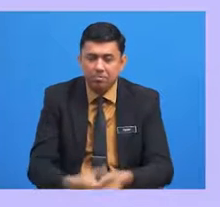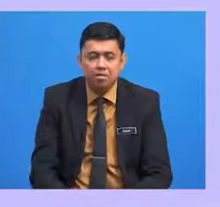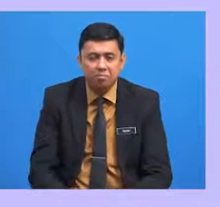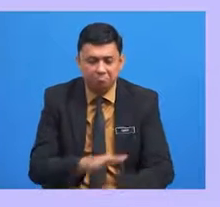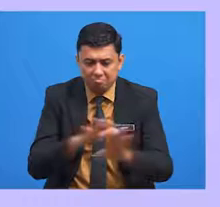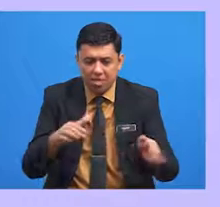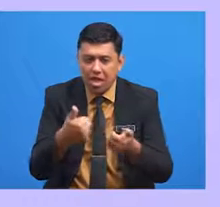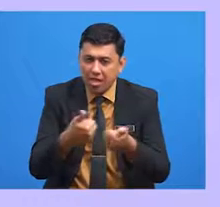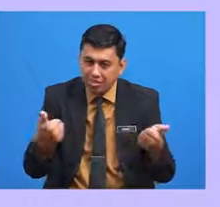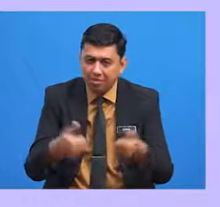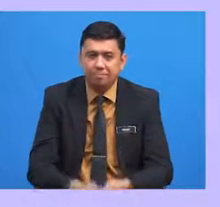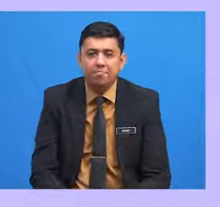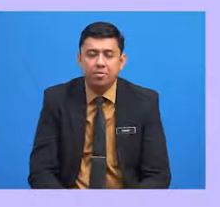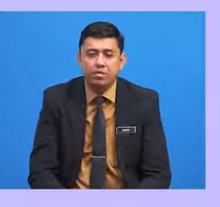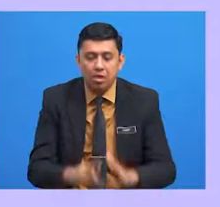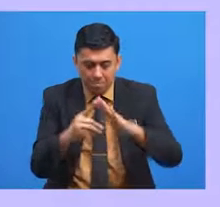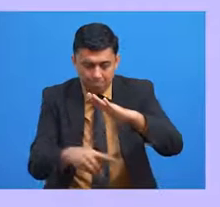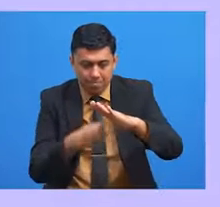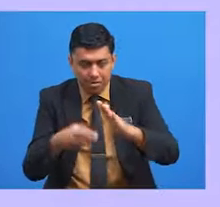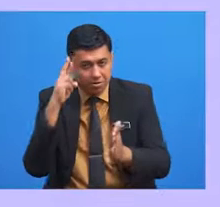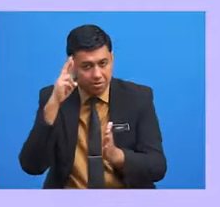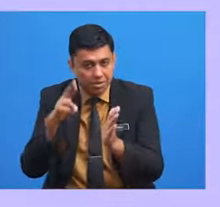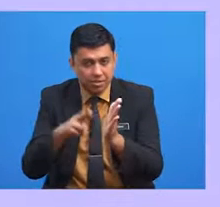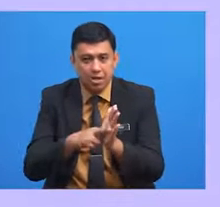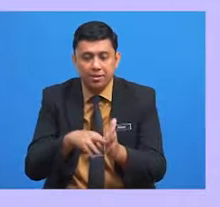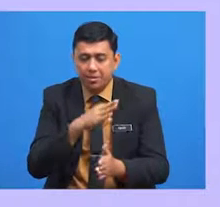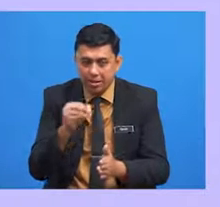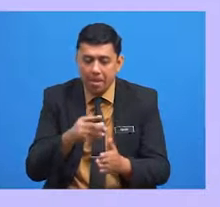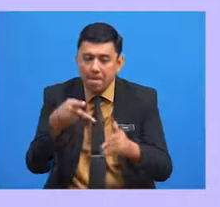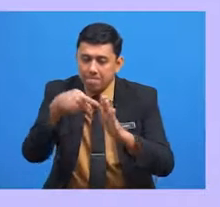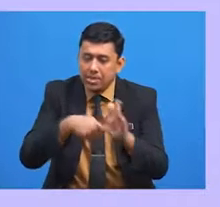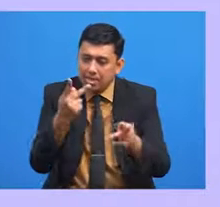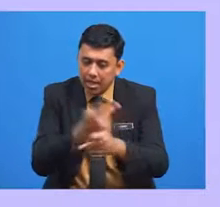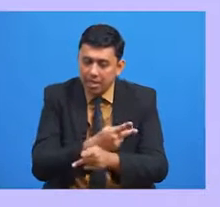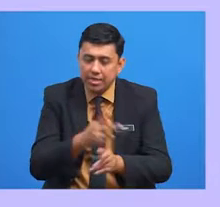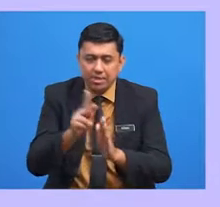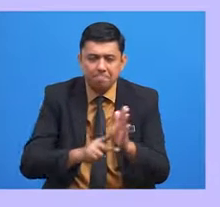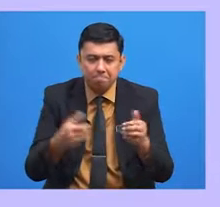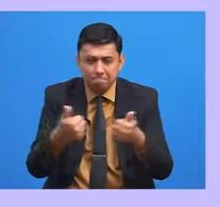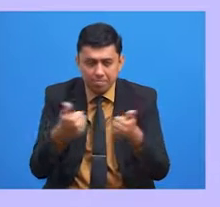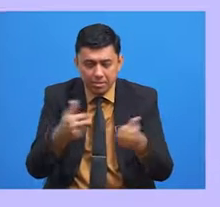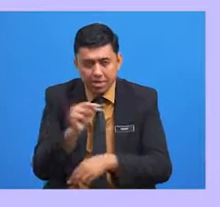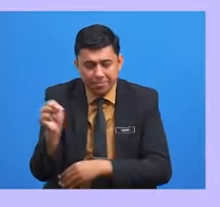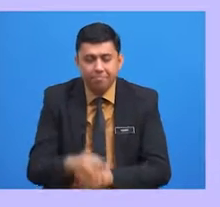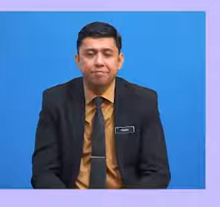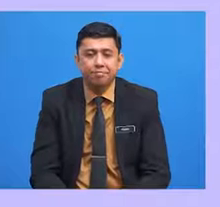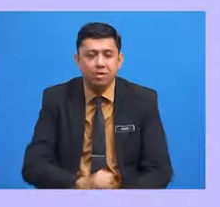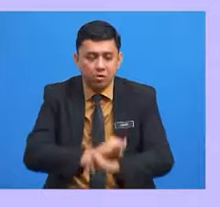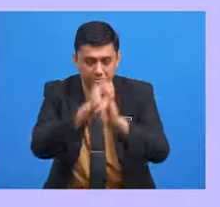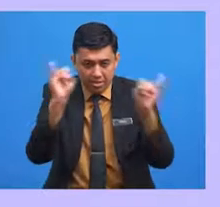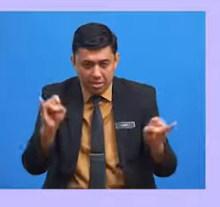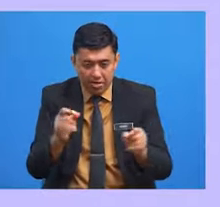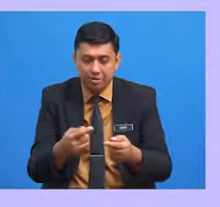permintaan tak anjal berdasarkan rajah dan pekali keanjalan. Yang ketiga, menjelaskan